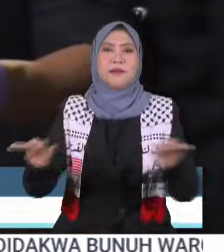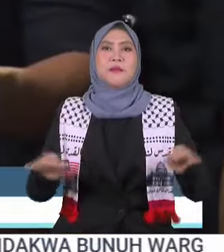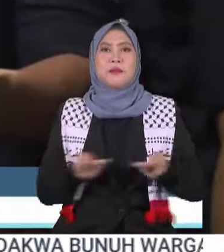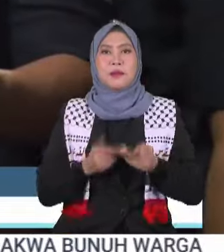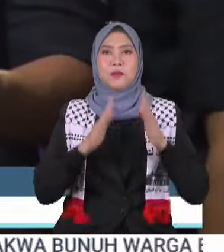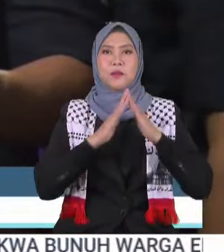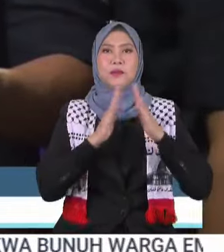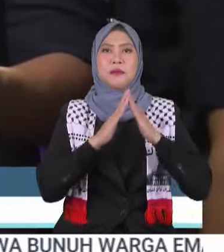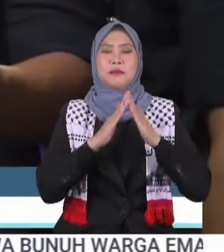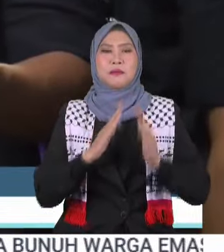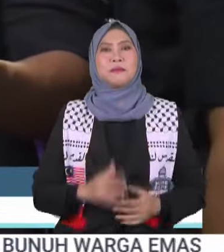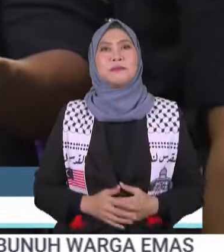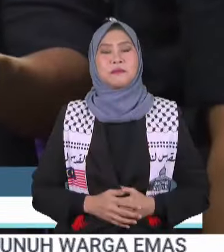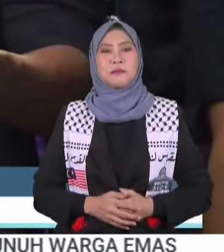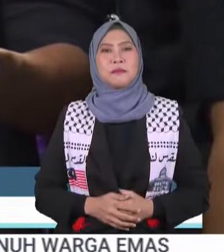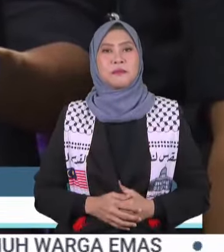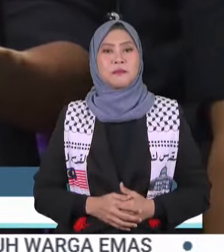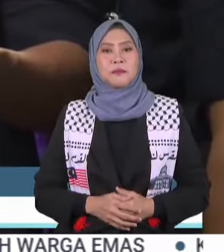kediaman.